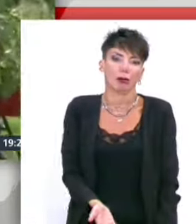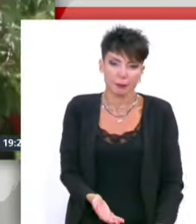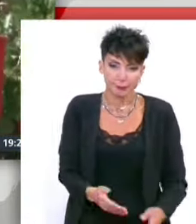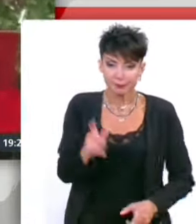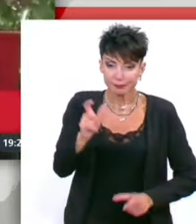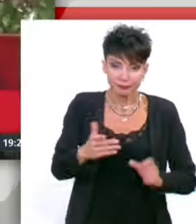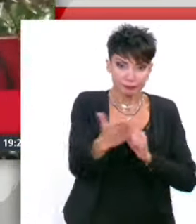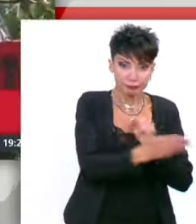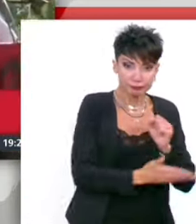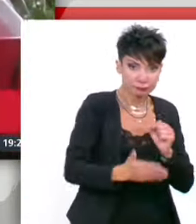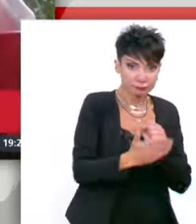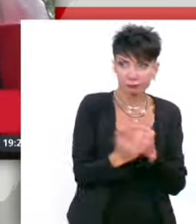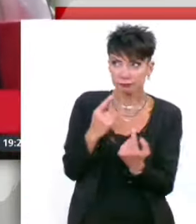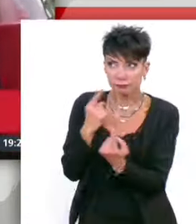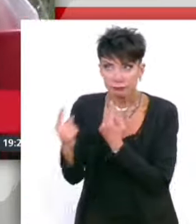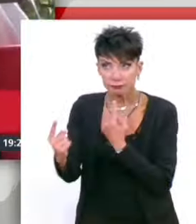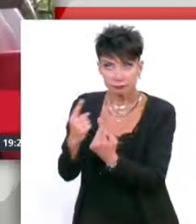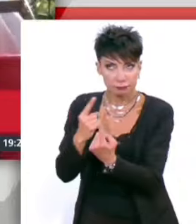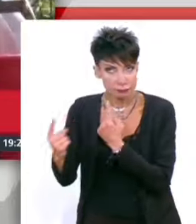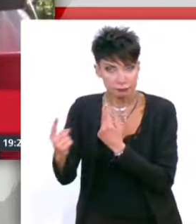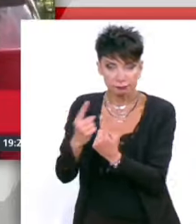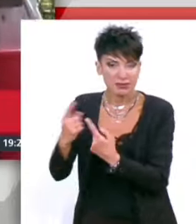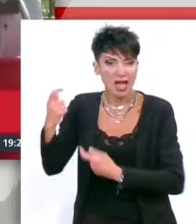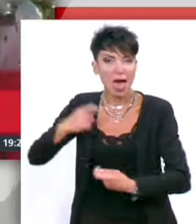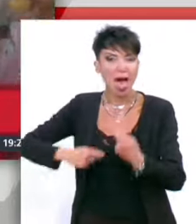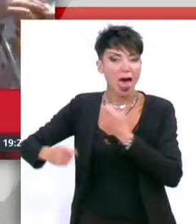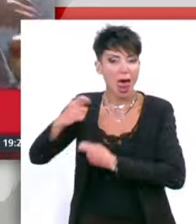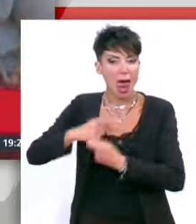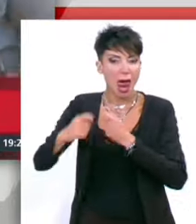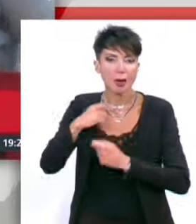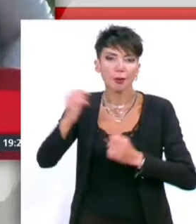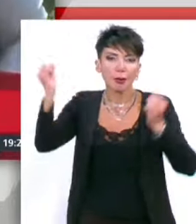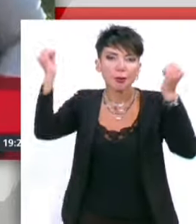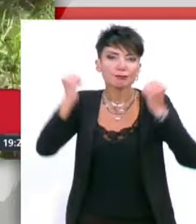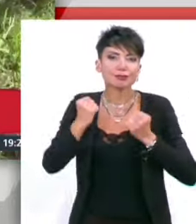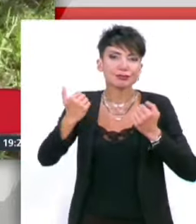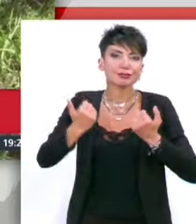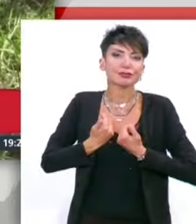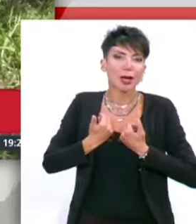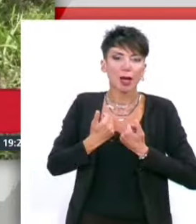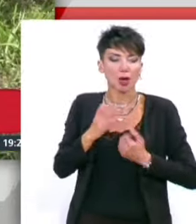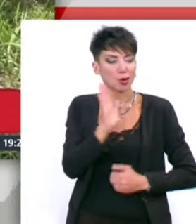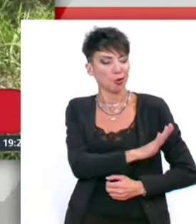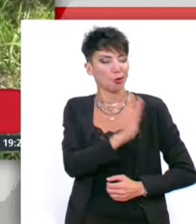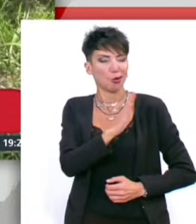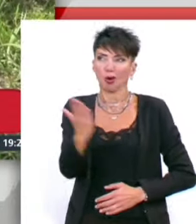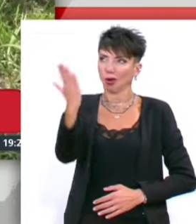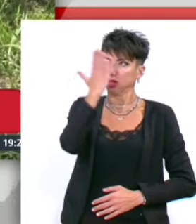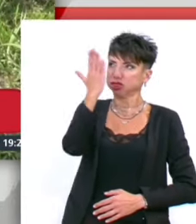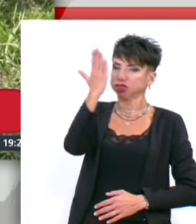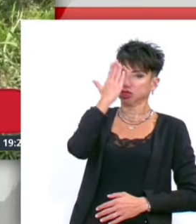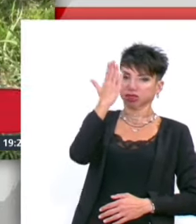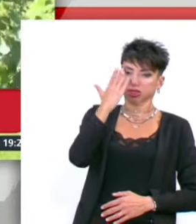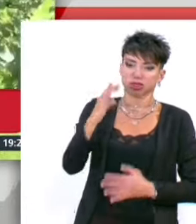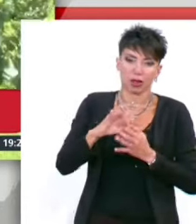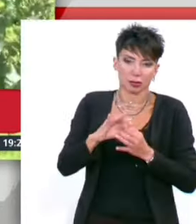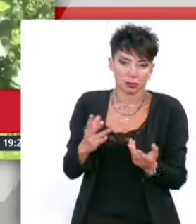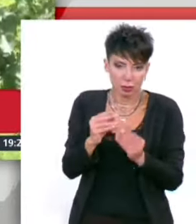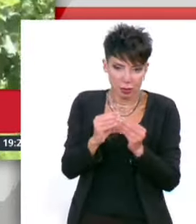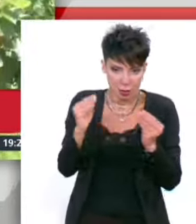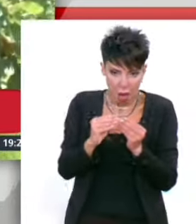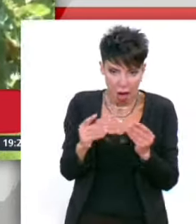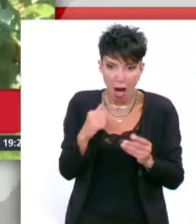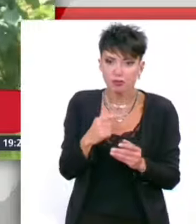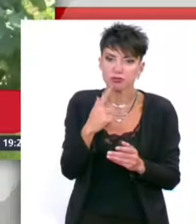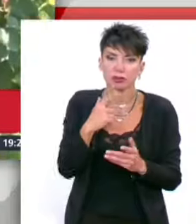Παραγωγοί τονίζουν ότι από τις διαπραγματεύσεις με τους εμπόρους βγαίνουν τις περισσότερες φορές χαμένοι. Μάλιστα επισημαίνουν την ανυπαρξία